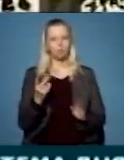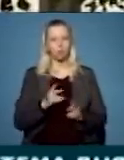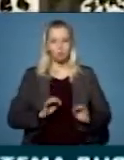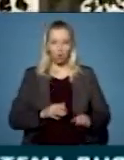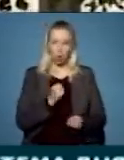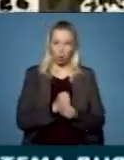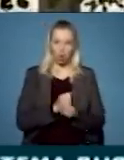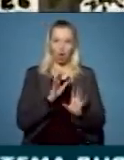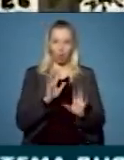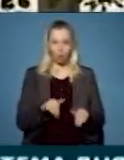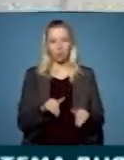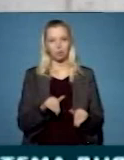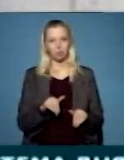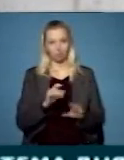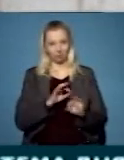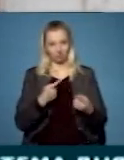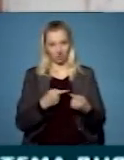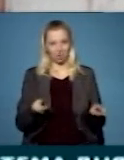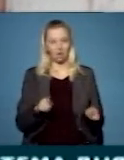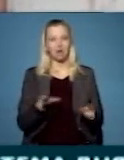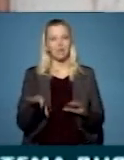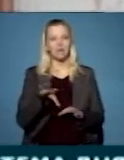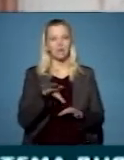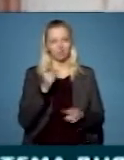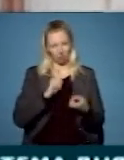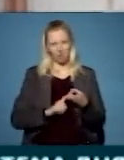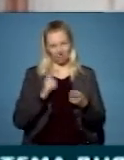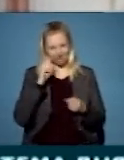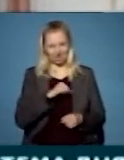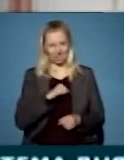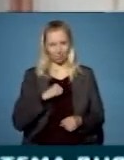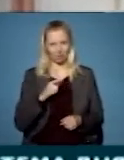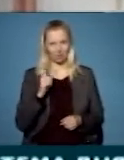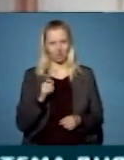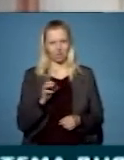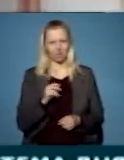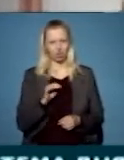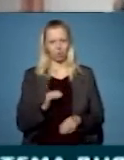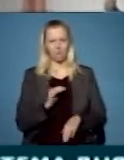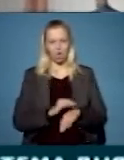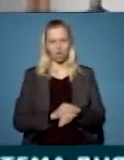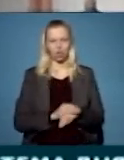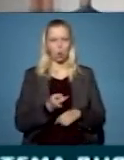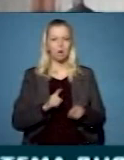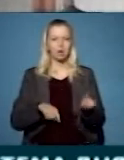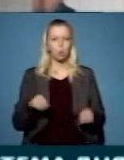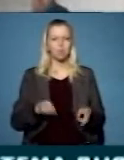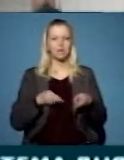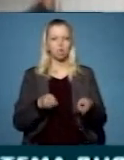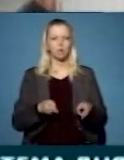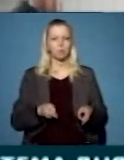вже потім будуть дивитись інші і також робити. Все пов'язано, самі розумієте, з чим? З фактично інколи